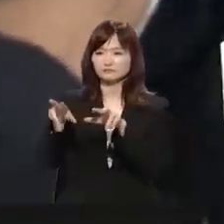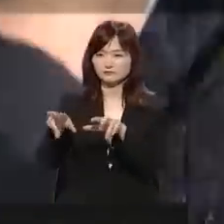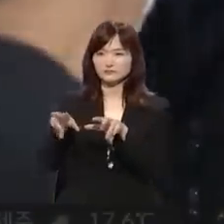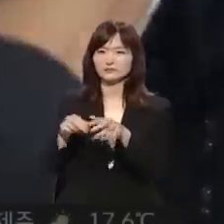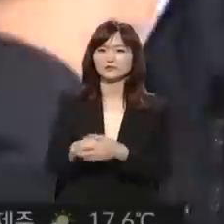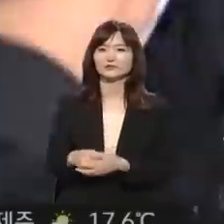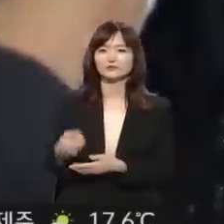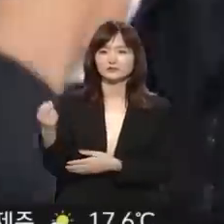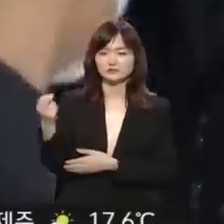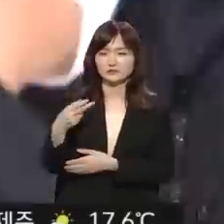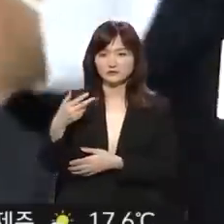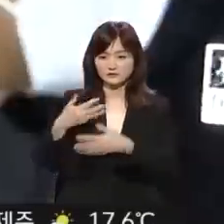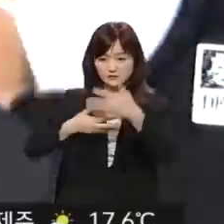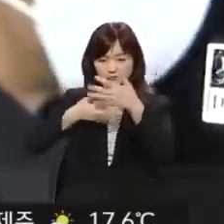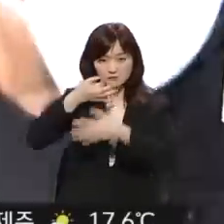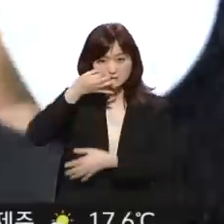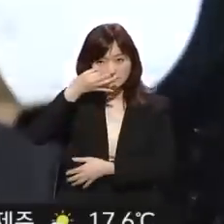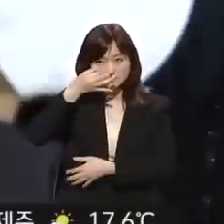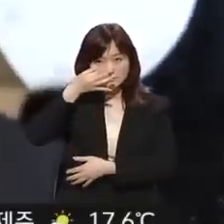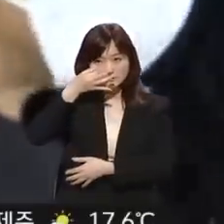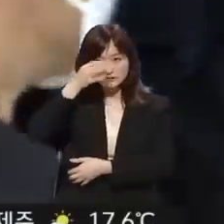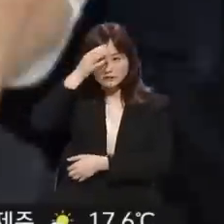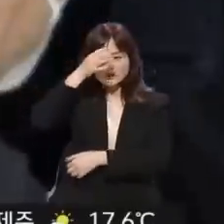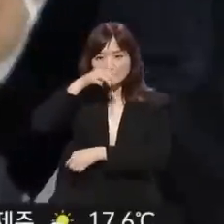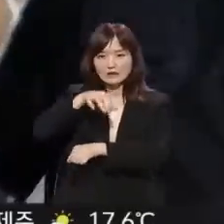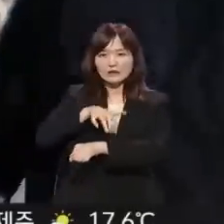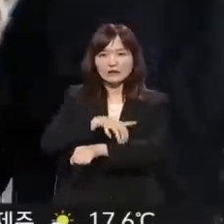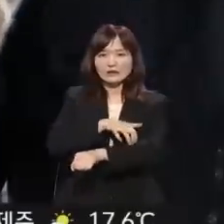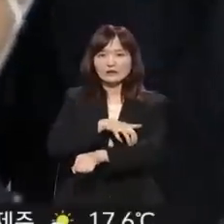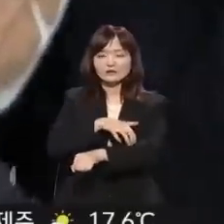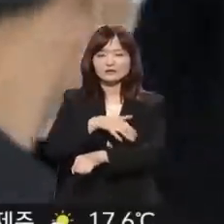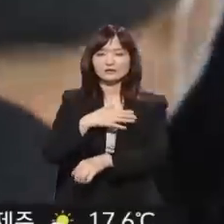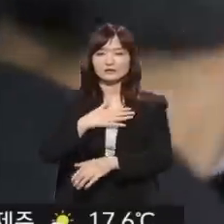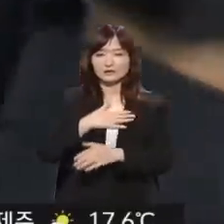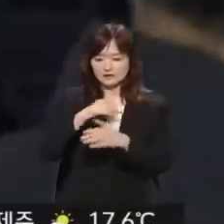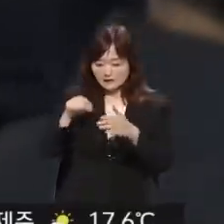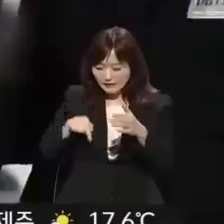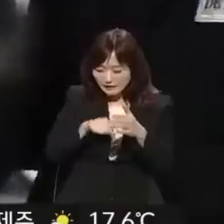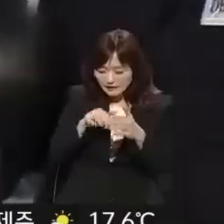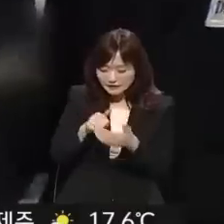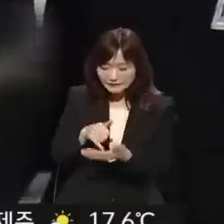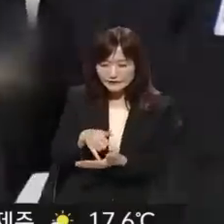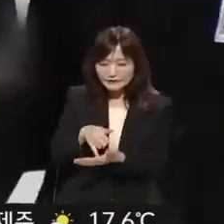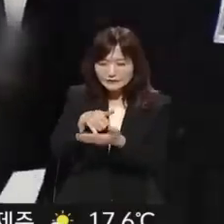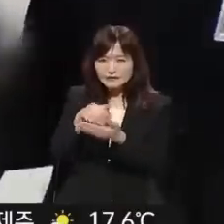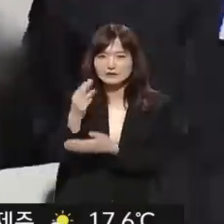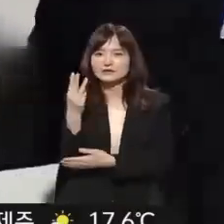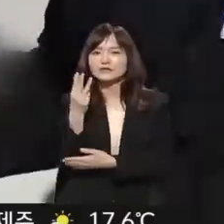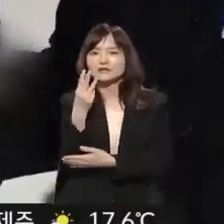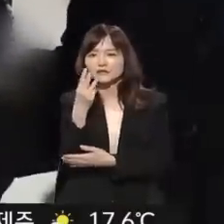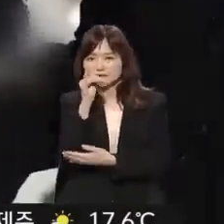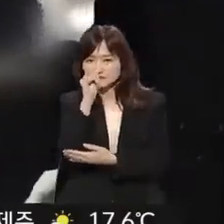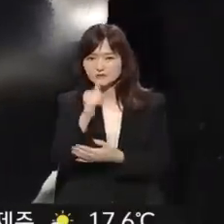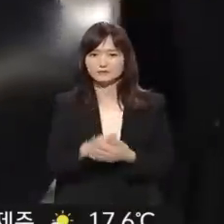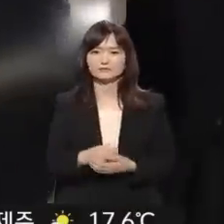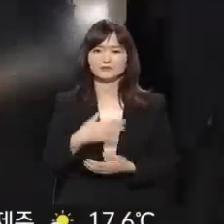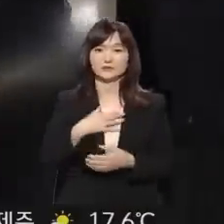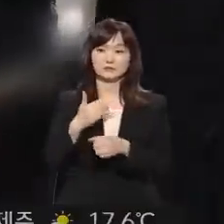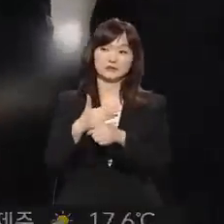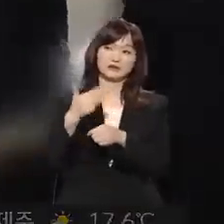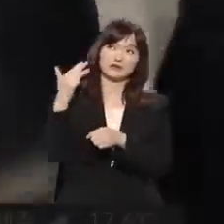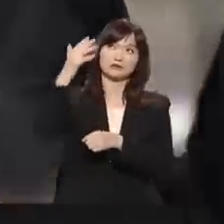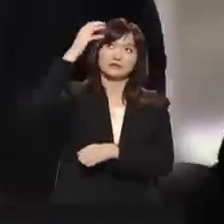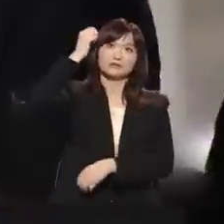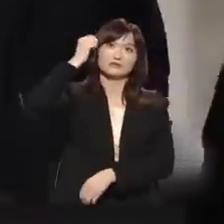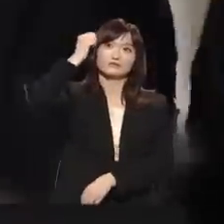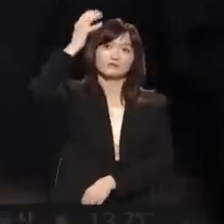한번 저 영상 보더라도 소사라 치게 소름이 돋지 않습니까 내 안에 세계의 인격이 산다 그러면서 했는 말 나는 8년 전에